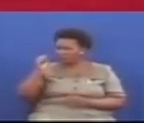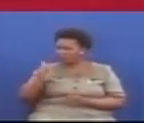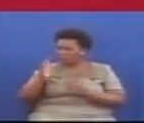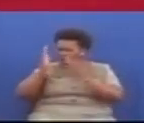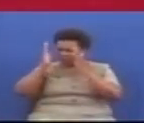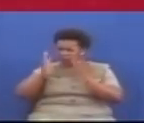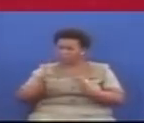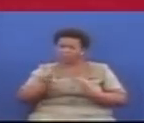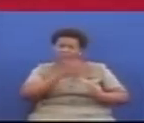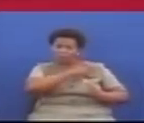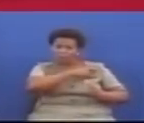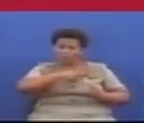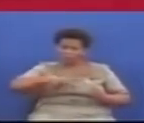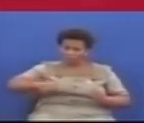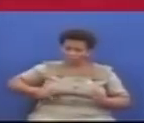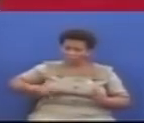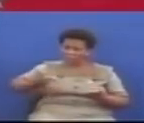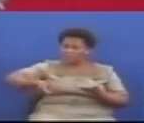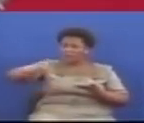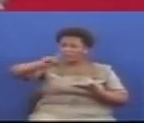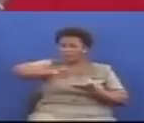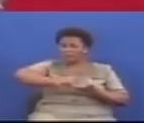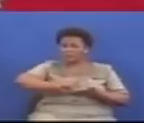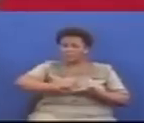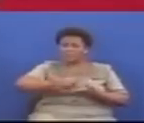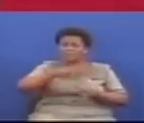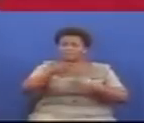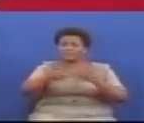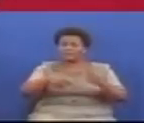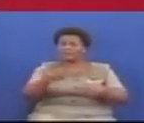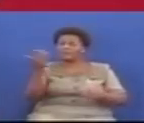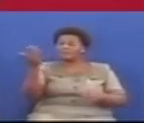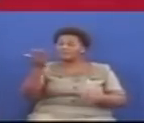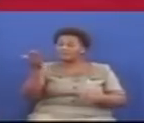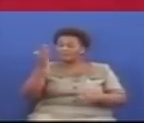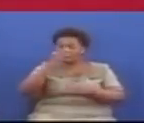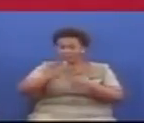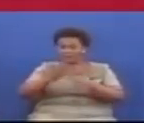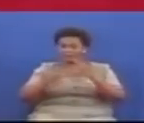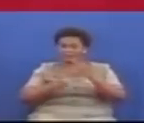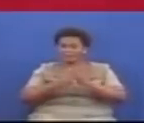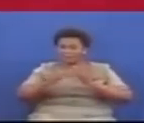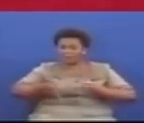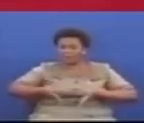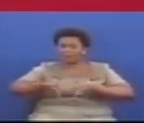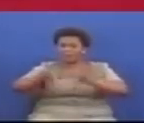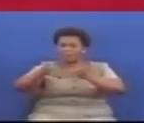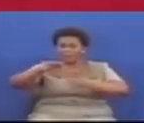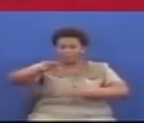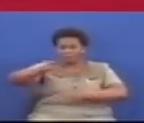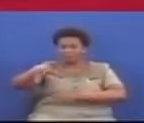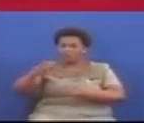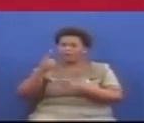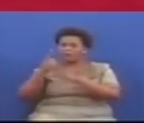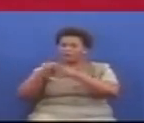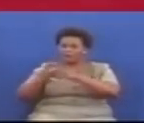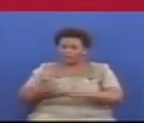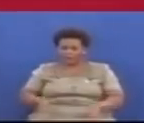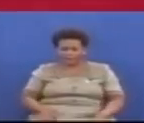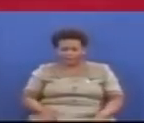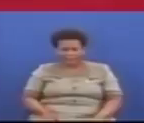Mheshimiwa Rais pia ameongeza miradi kadhaa ya ujenzi wa barabara lami katika mkoa wa Mara. Kwa hiyo nakupongeza sana. Lakini kuhusu swali lake Mheshimiwa